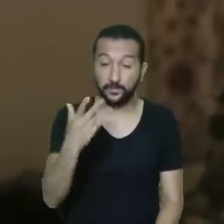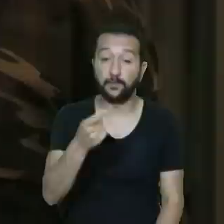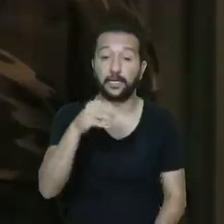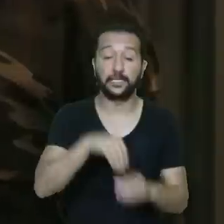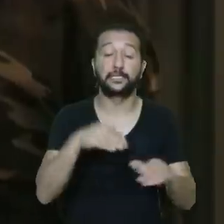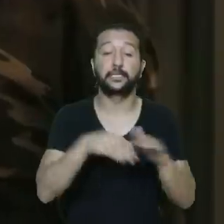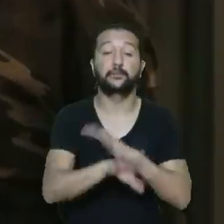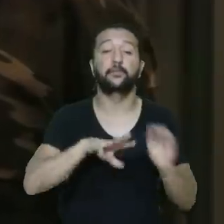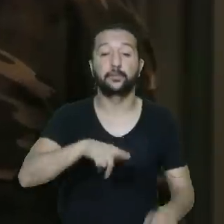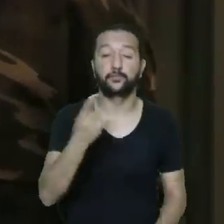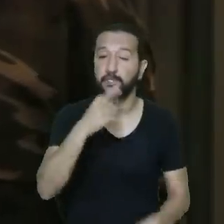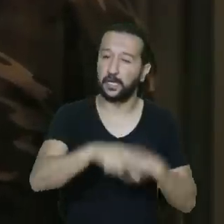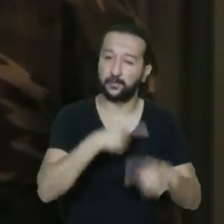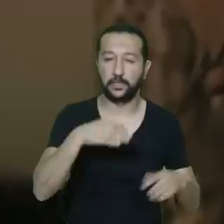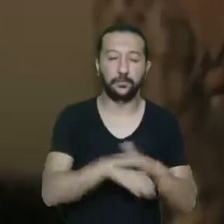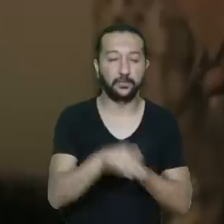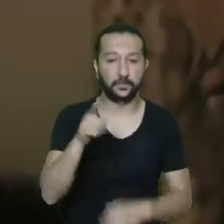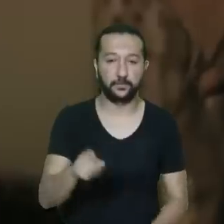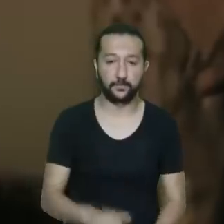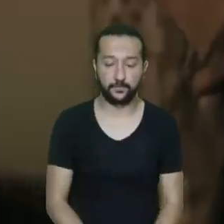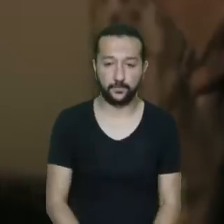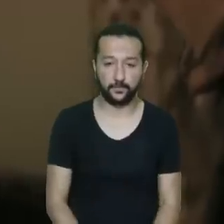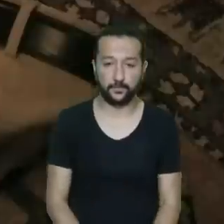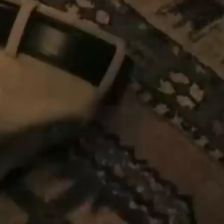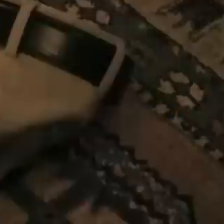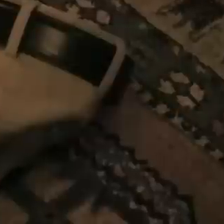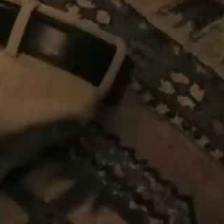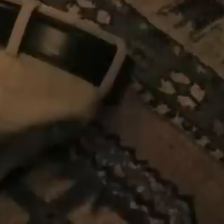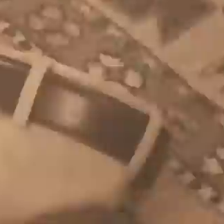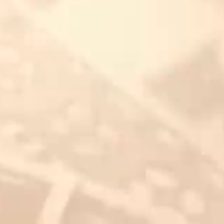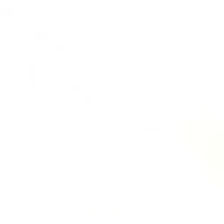para için girmemişler. Bir şey aramaya girmişler.